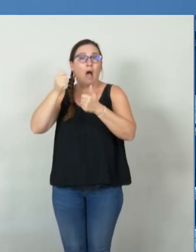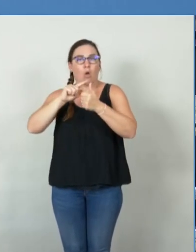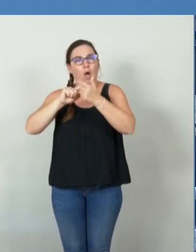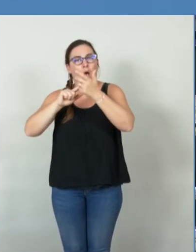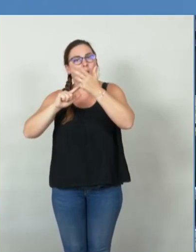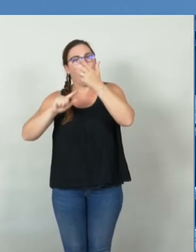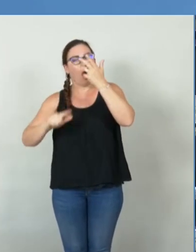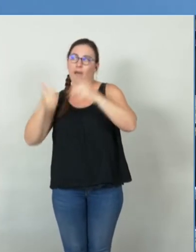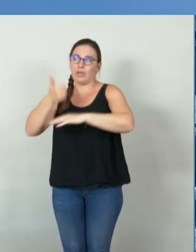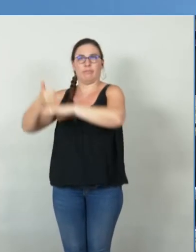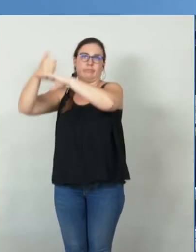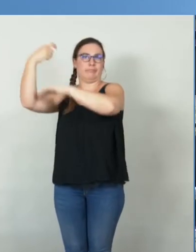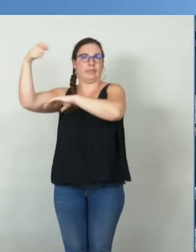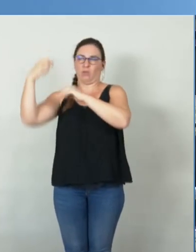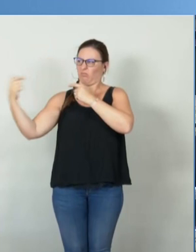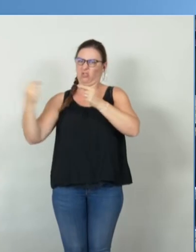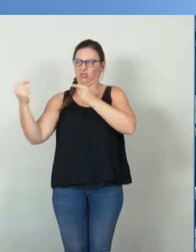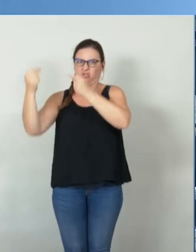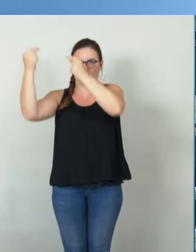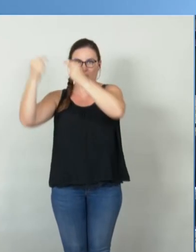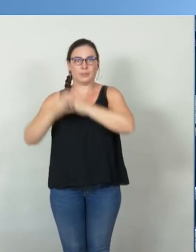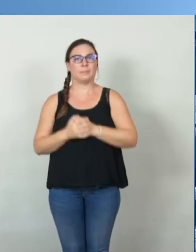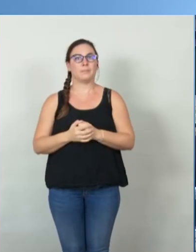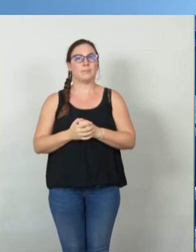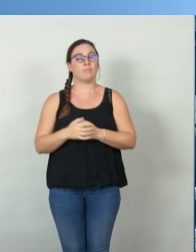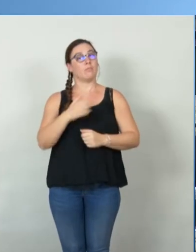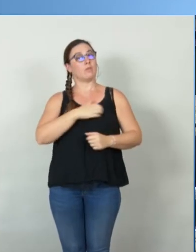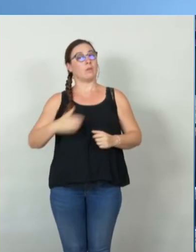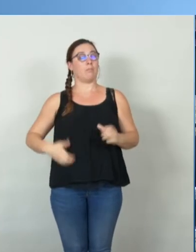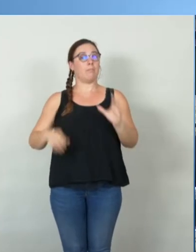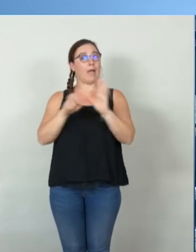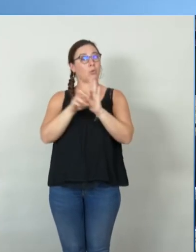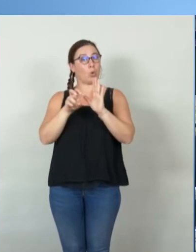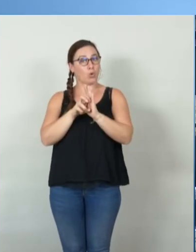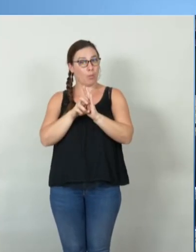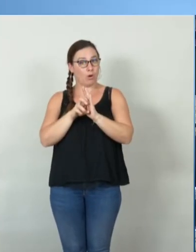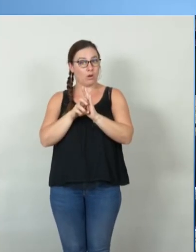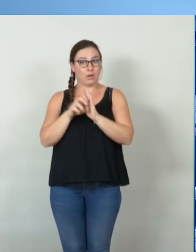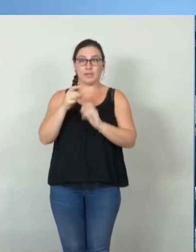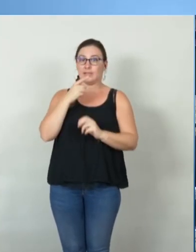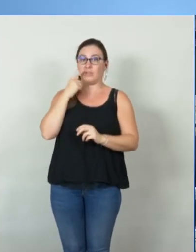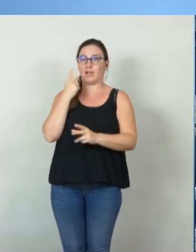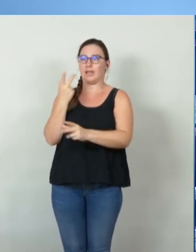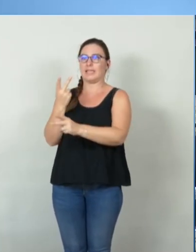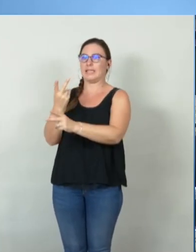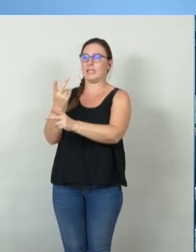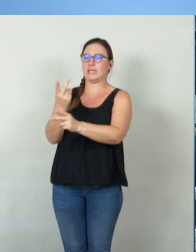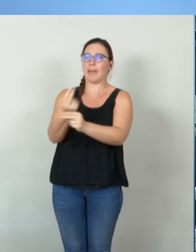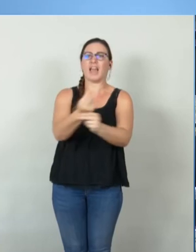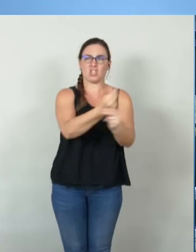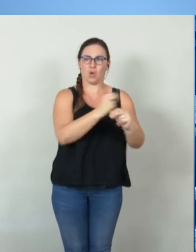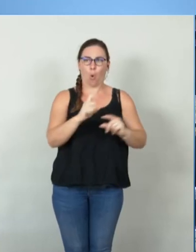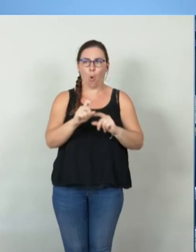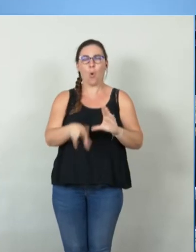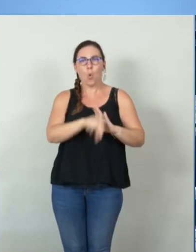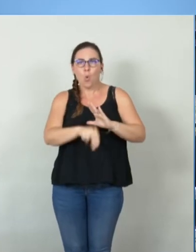Christophe Ferrari alors donc le maire de Grenoble nous fait perdre les captages il nous fait perdre la ressource en eau des